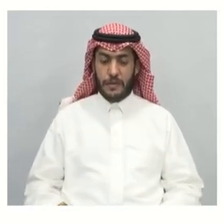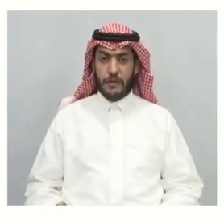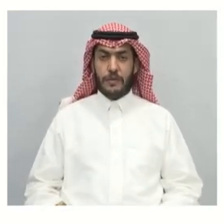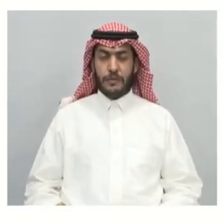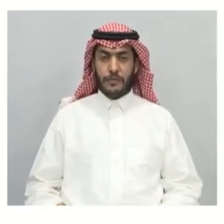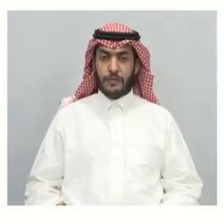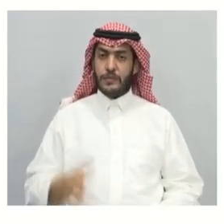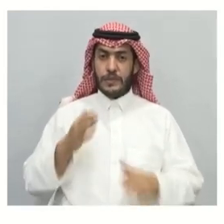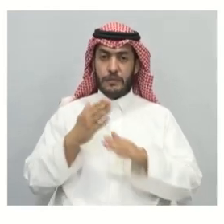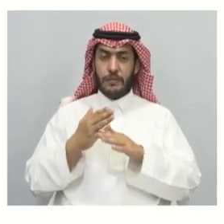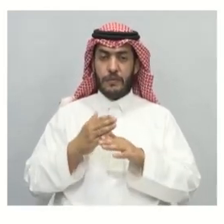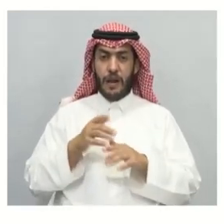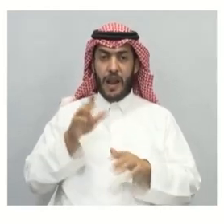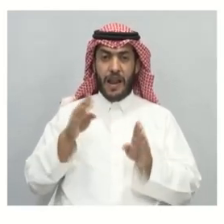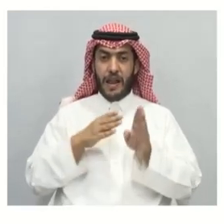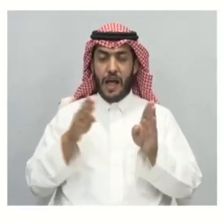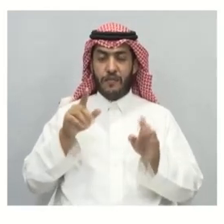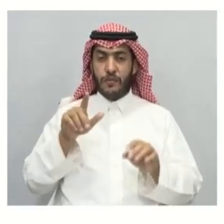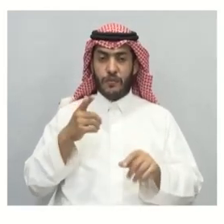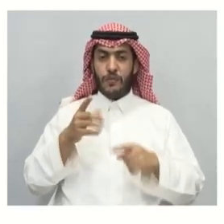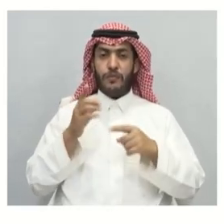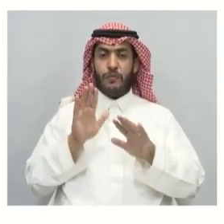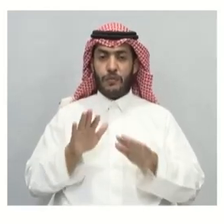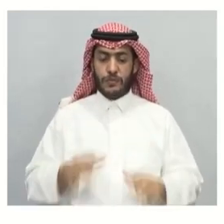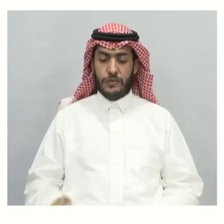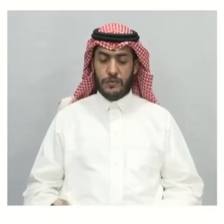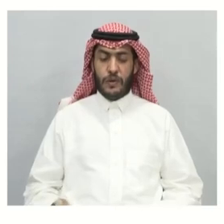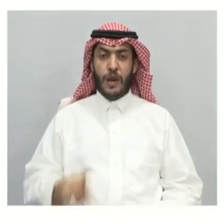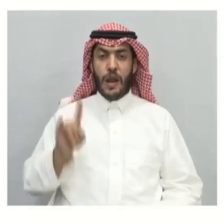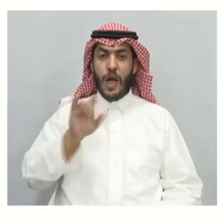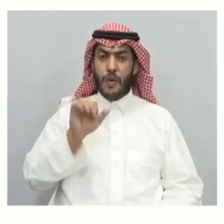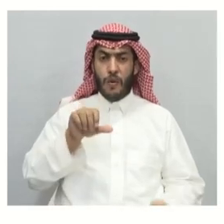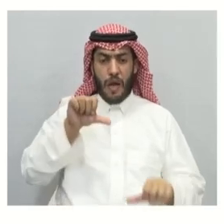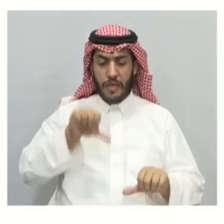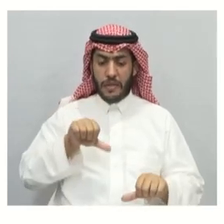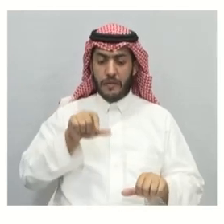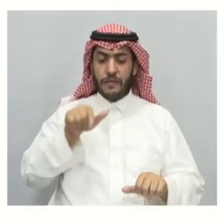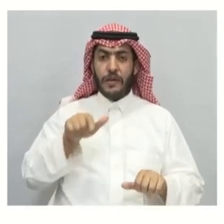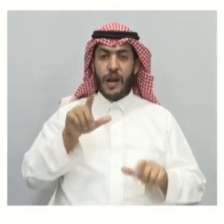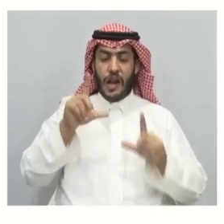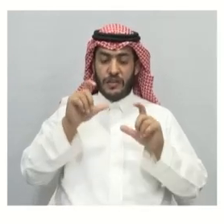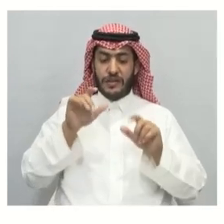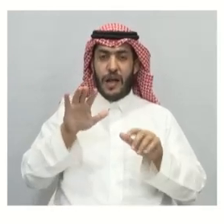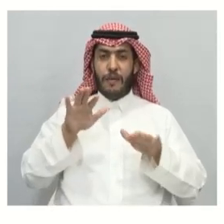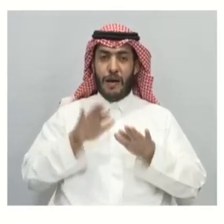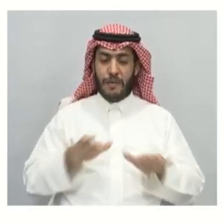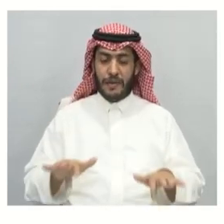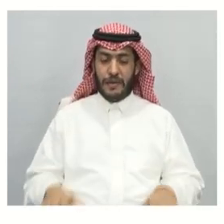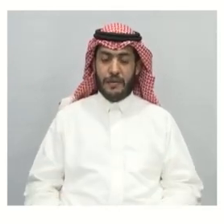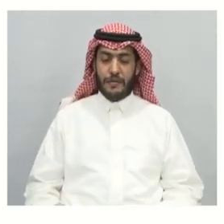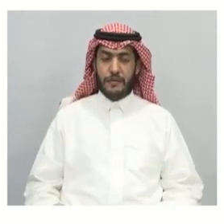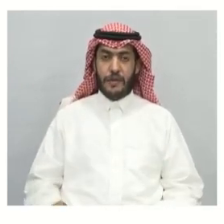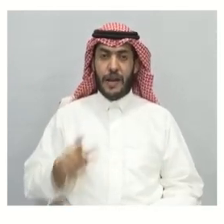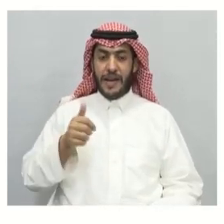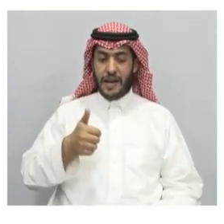المهبط فانه ايش يصير الانحراف بيكون عندي موجود لا يؤثر في الاشعه المهبطيه الناتجه لذا استنتج العلماء